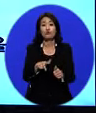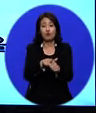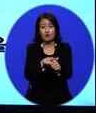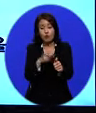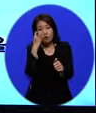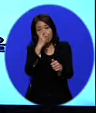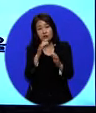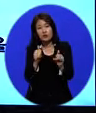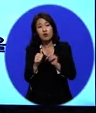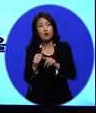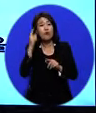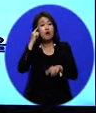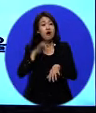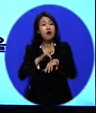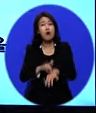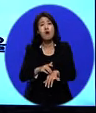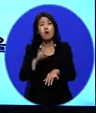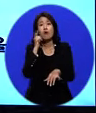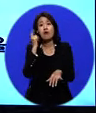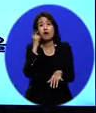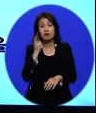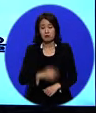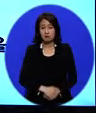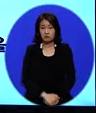마부는 어떤 이유로 사라졌을까?